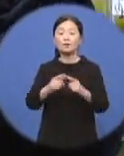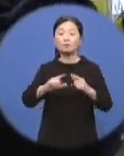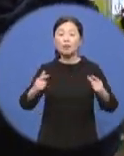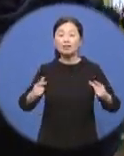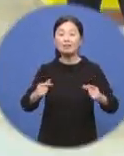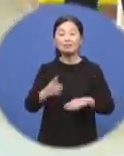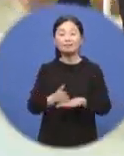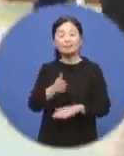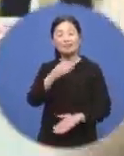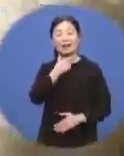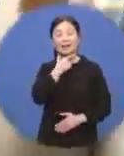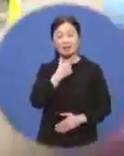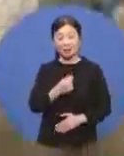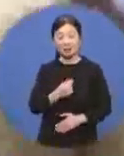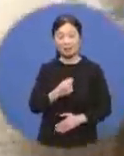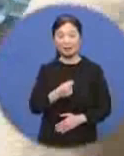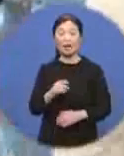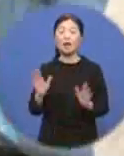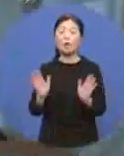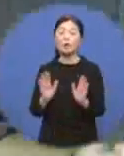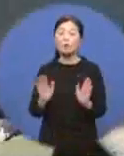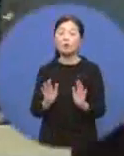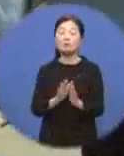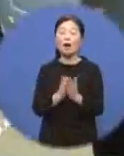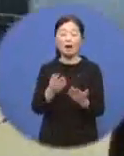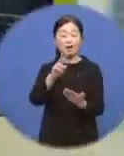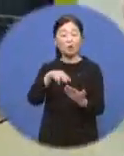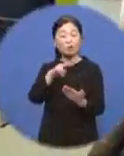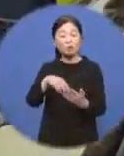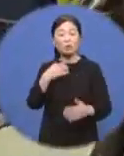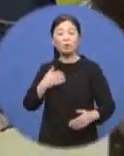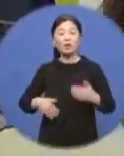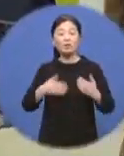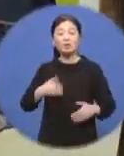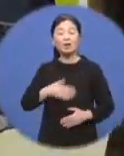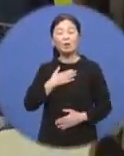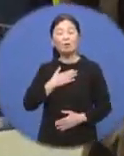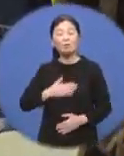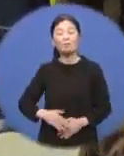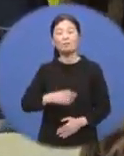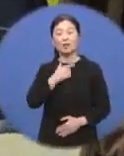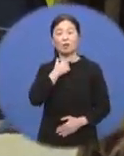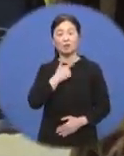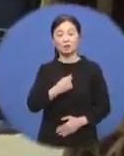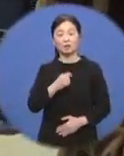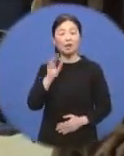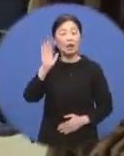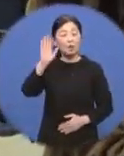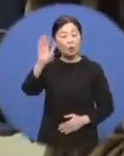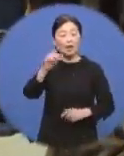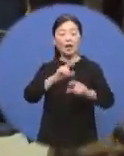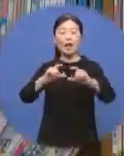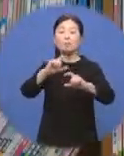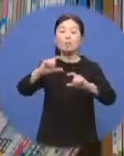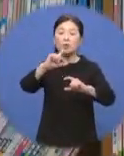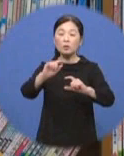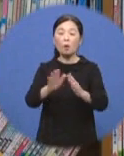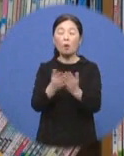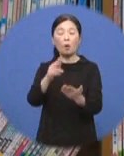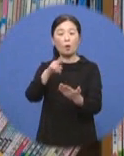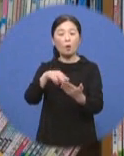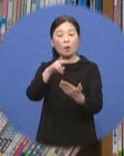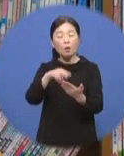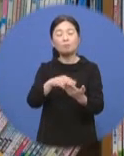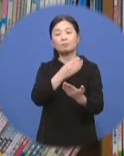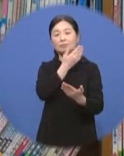たちは読書の楽しさっていうのを味わってもらいたいと思います。これからもっともっと読書が大切になってくると思うので、本の楽